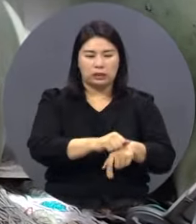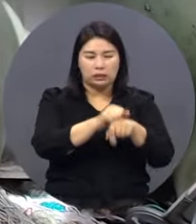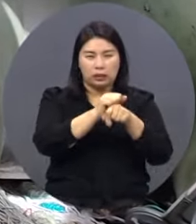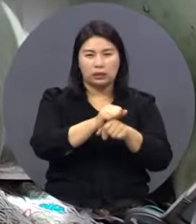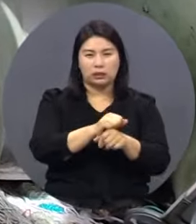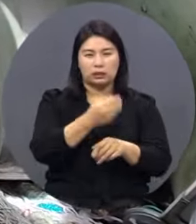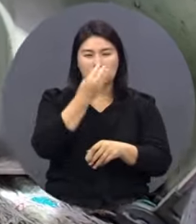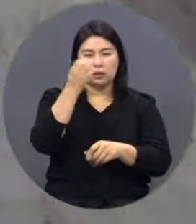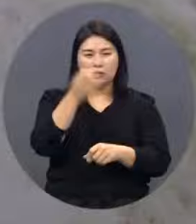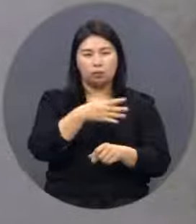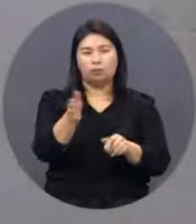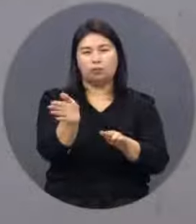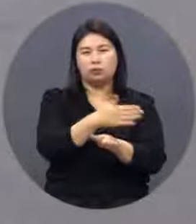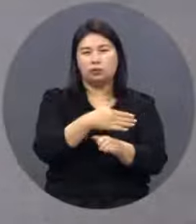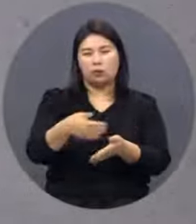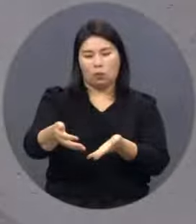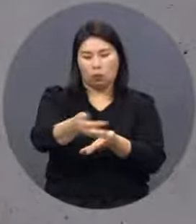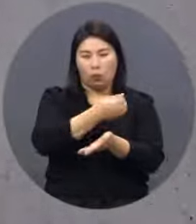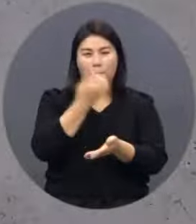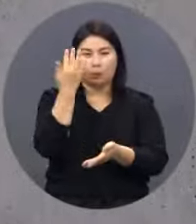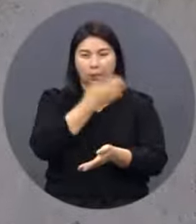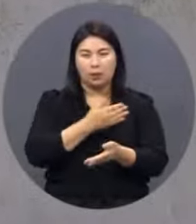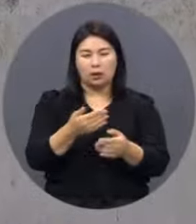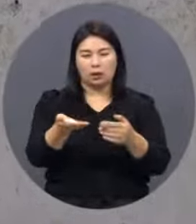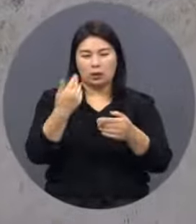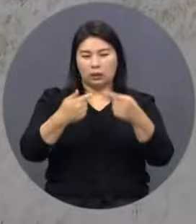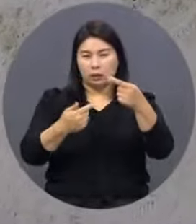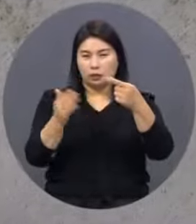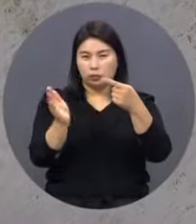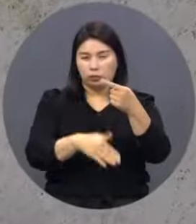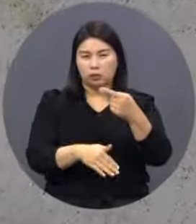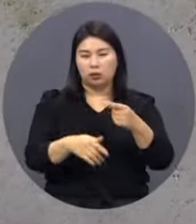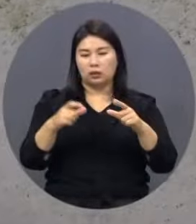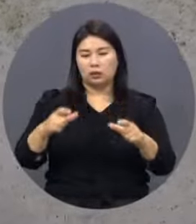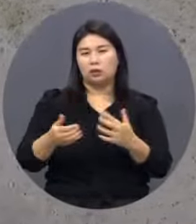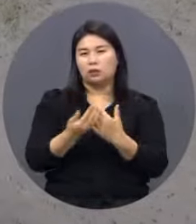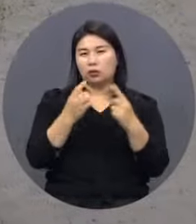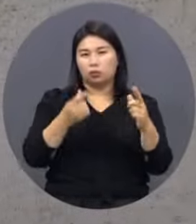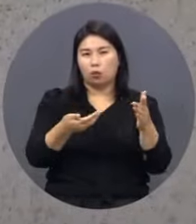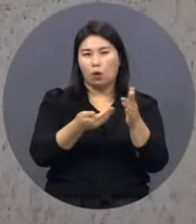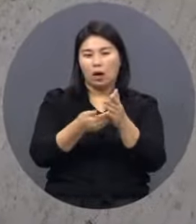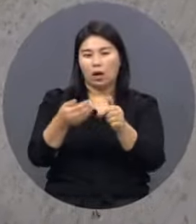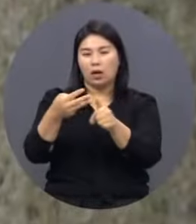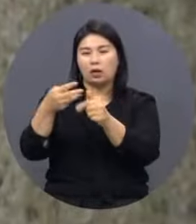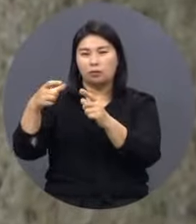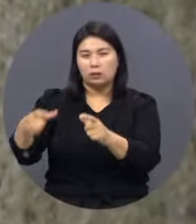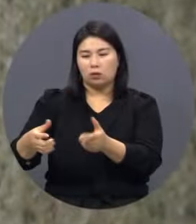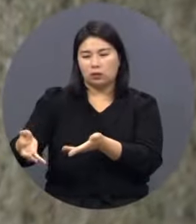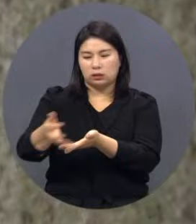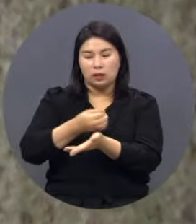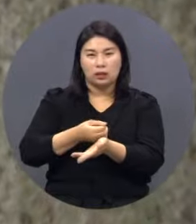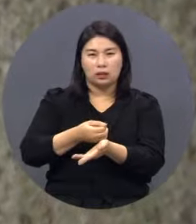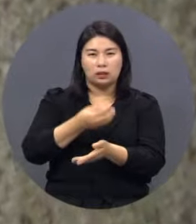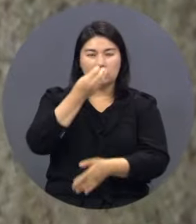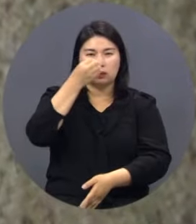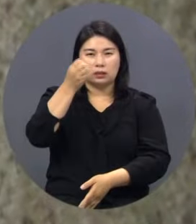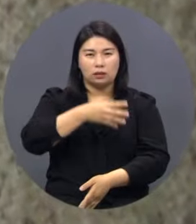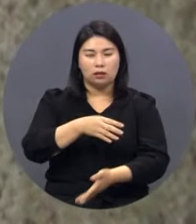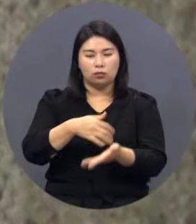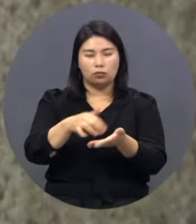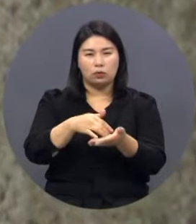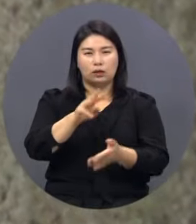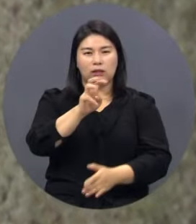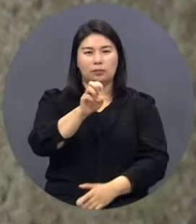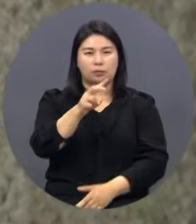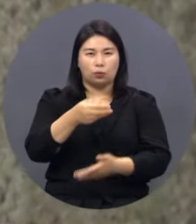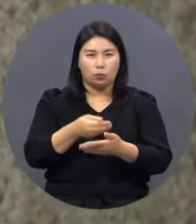쓰레기부터 치우는 겁니다. 지난 1일부터 시범사업 지역인 제주항과 한림항에서 수거한 해양 쓰레기는